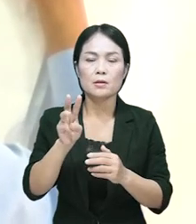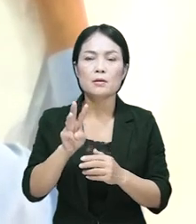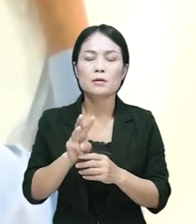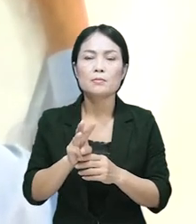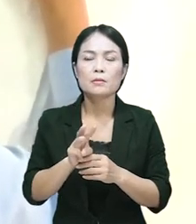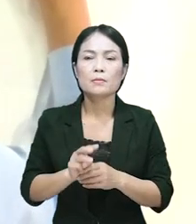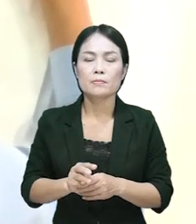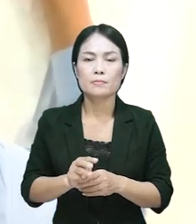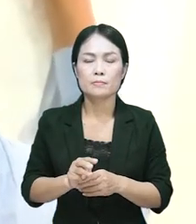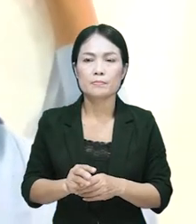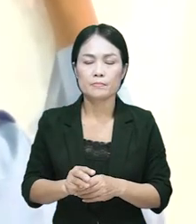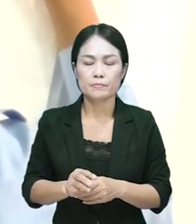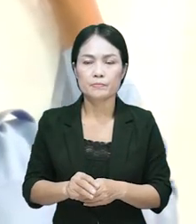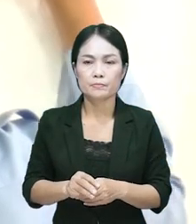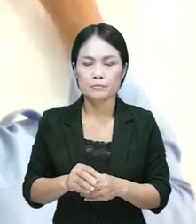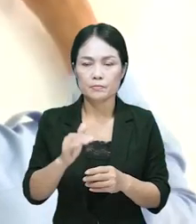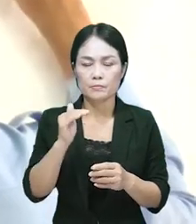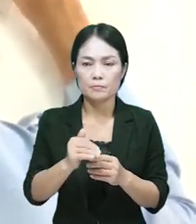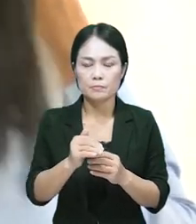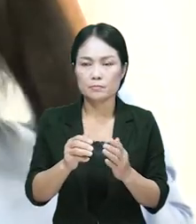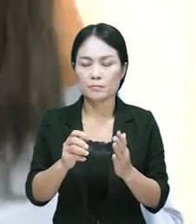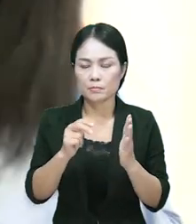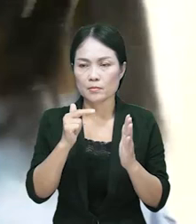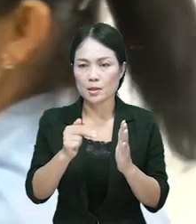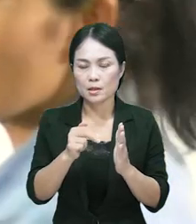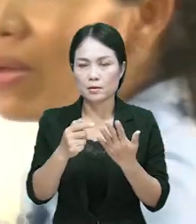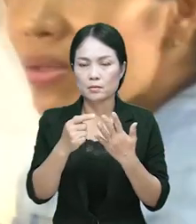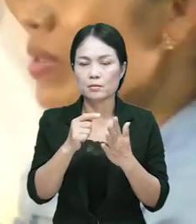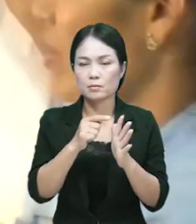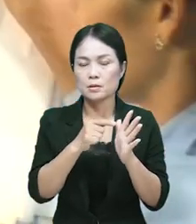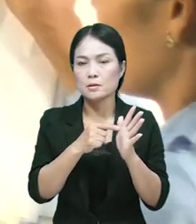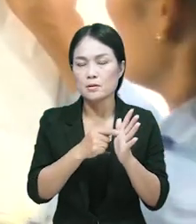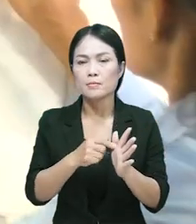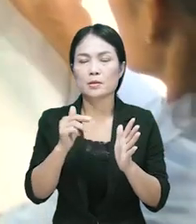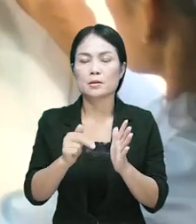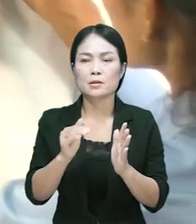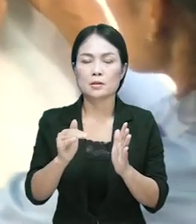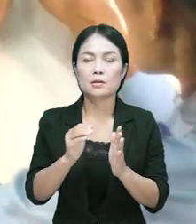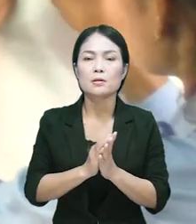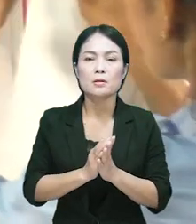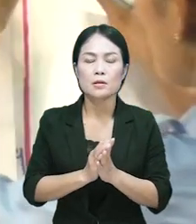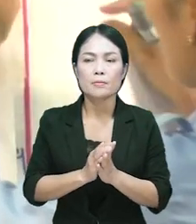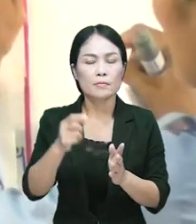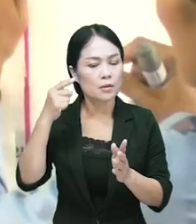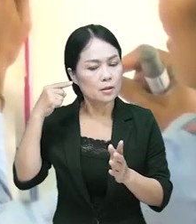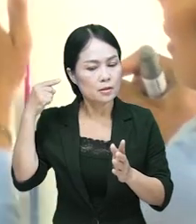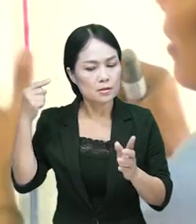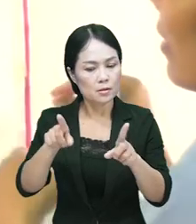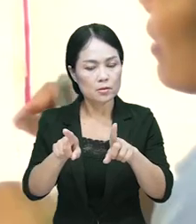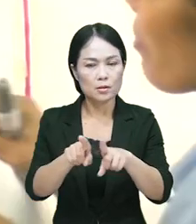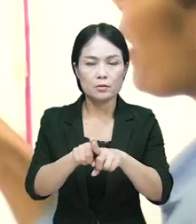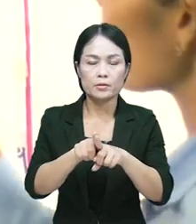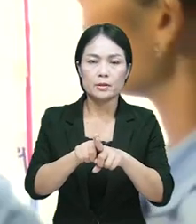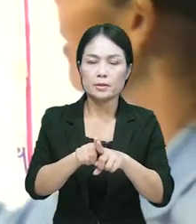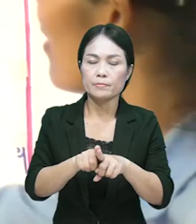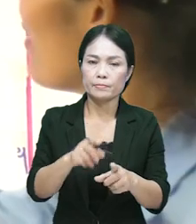សតិសស័ព្ទសតិសស័ព្ទមានន័យថាសោដូចអញ្ចឹងសោដូចនឹងពាក្យ